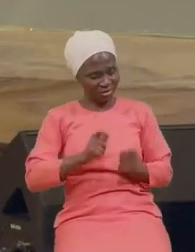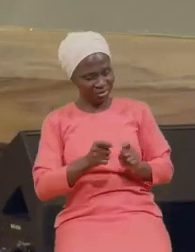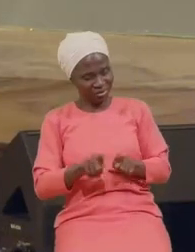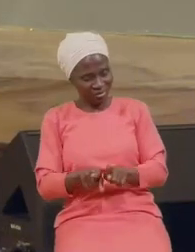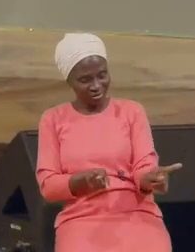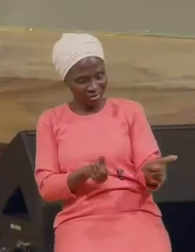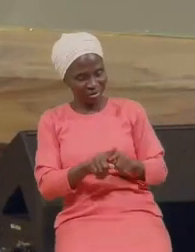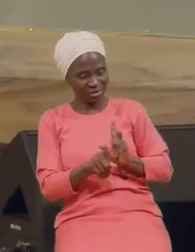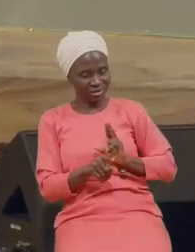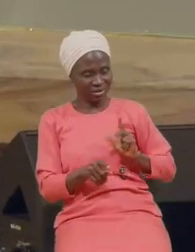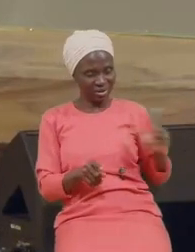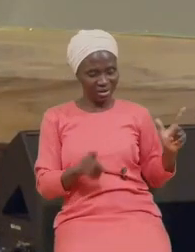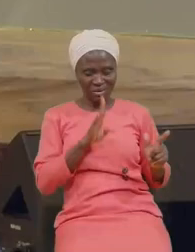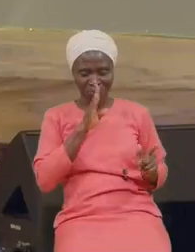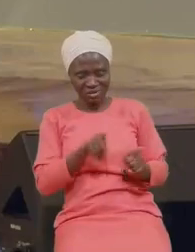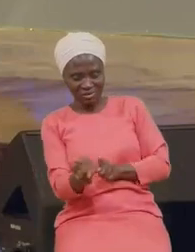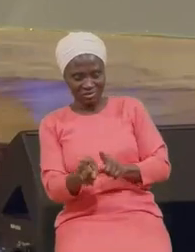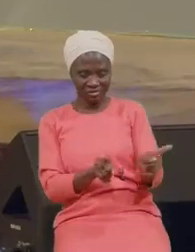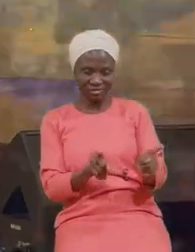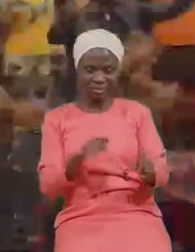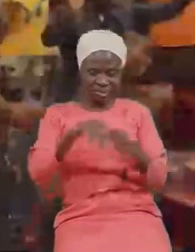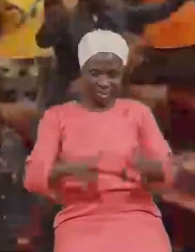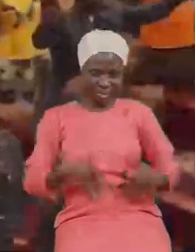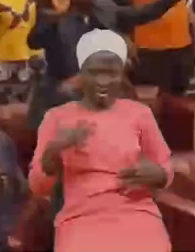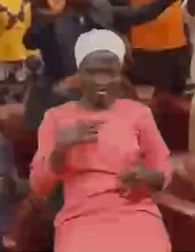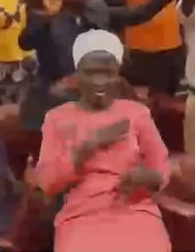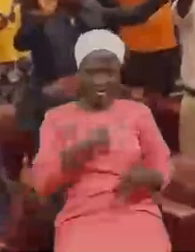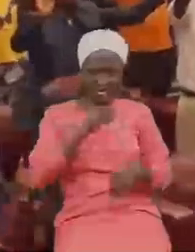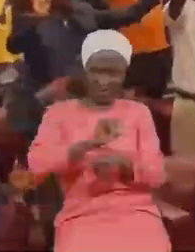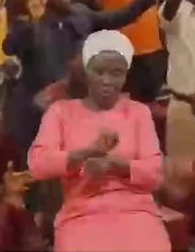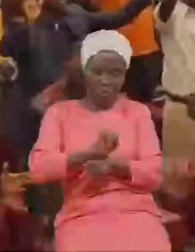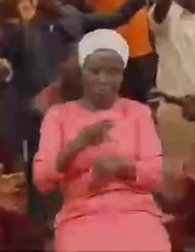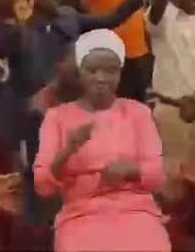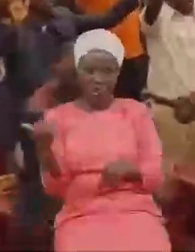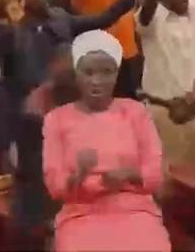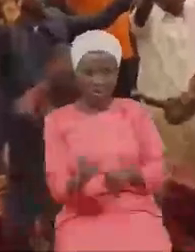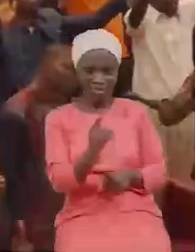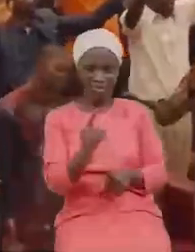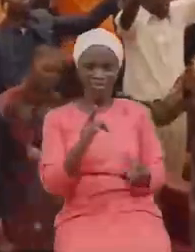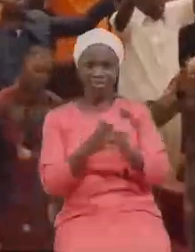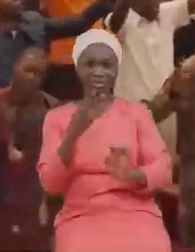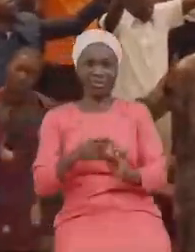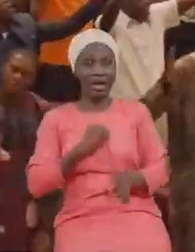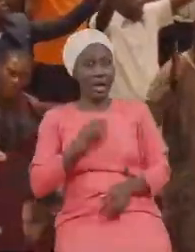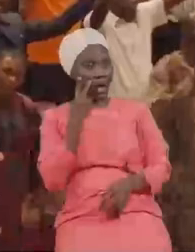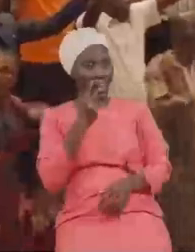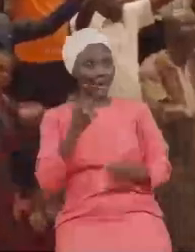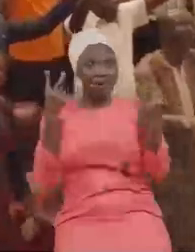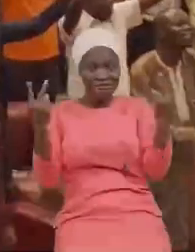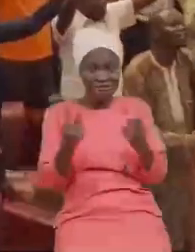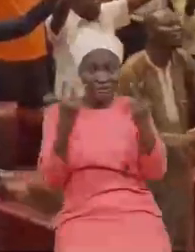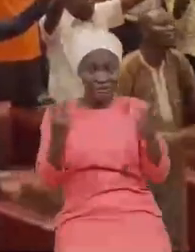est distraire dans la vie mais dans le ministère de quelqu'un d'entre vous je vois la victoire devant vous